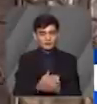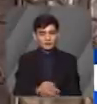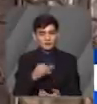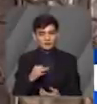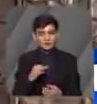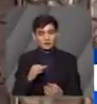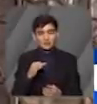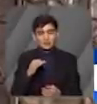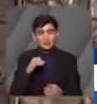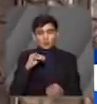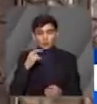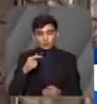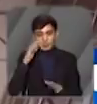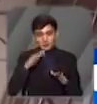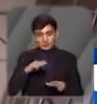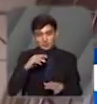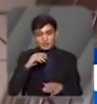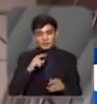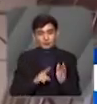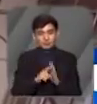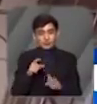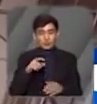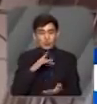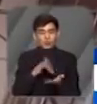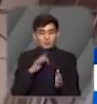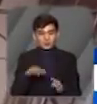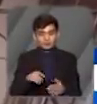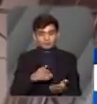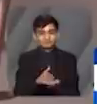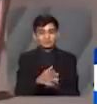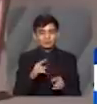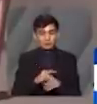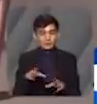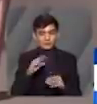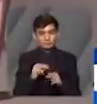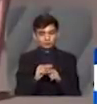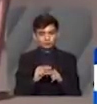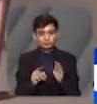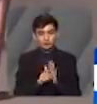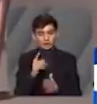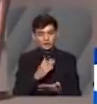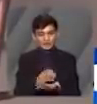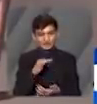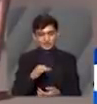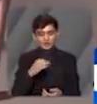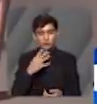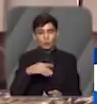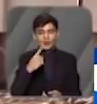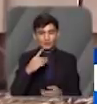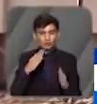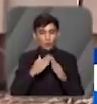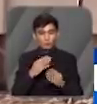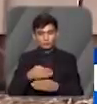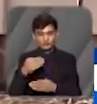Сөйтіп, оңтүстік тұстағы қалаға кіреберіс қақпасынан бастап тұрғын үйлердің қасбеті жаңғыртылып жатыр. Республика даңғылы бойындағы 41 көп қабатты